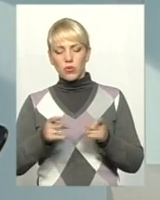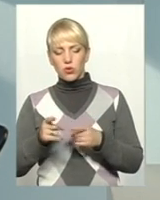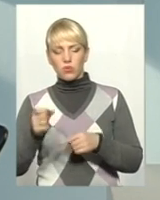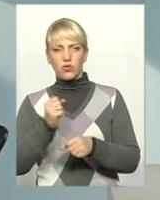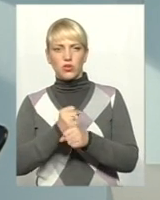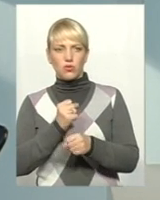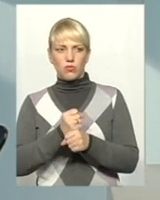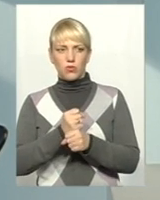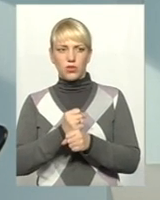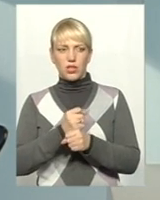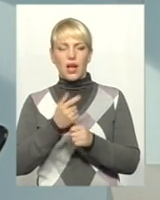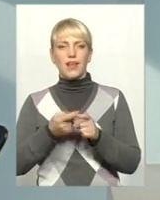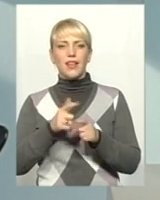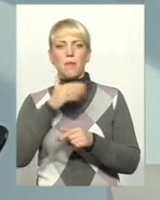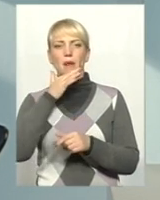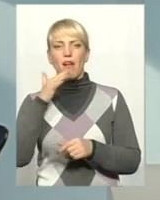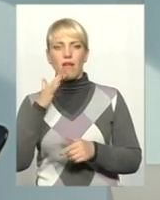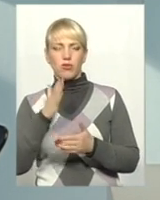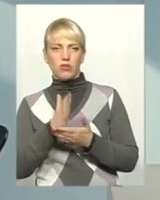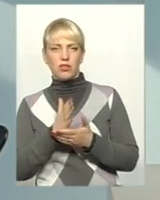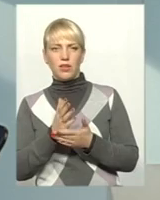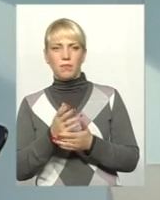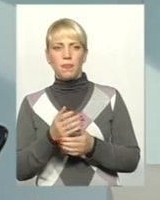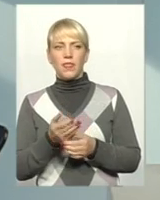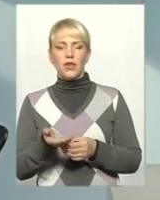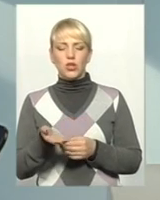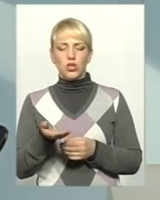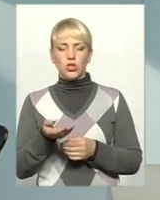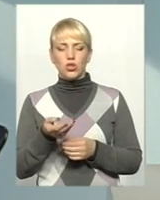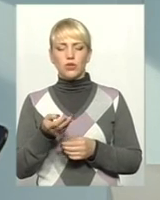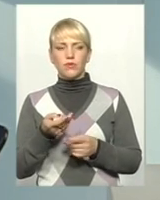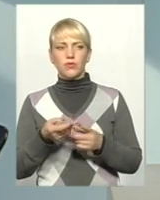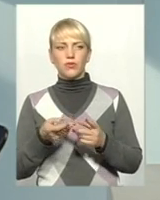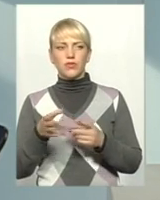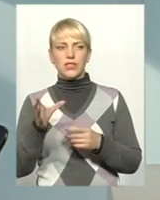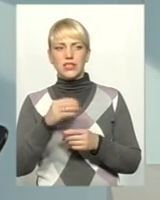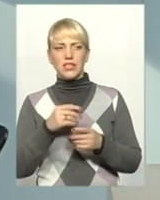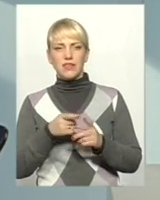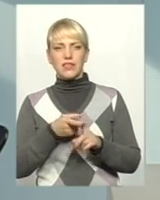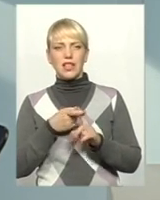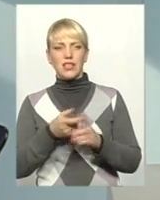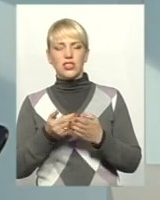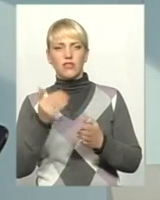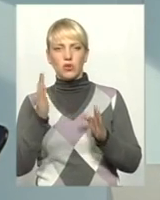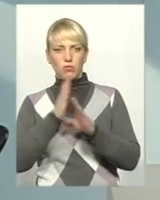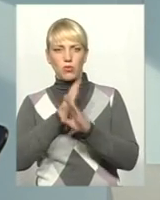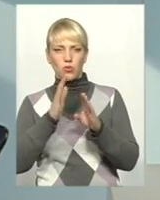роботи, а їх дуже багато, штучні споруди, все інше, їх в залежності від погоди, їх умов.